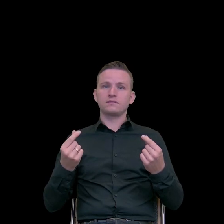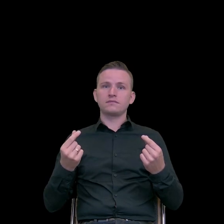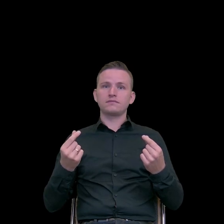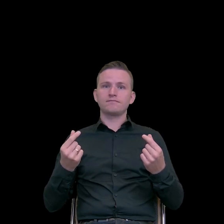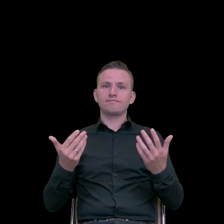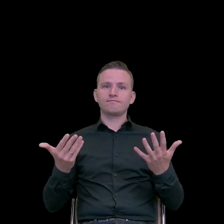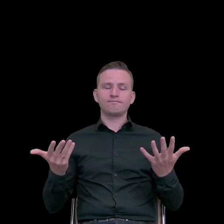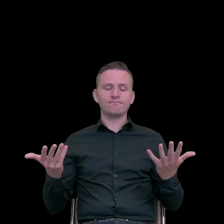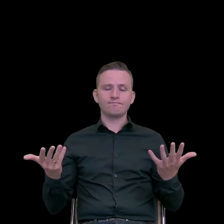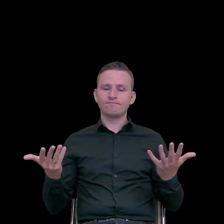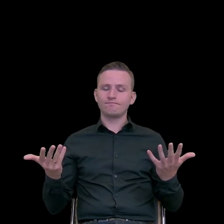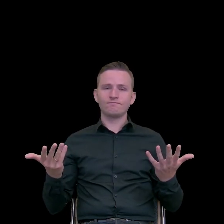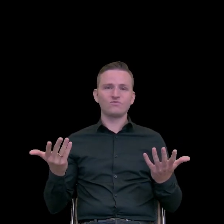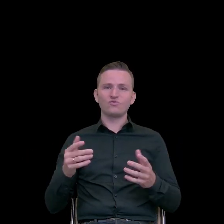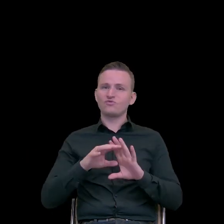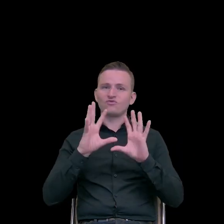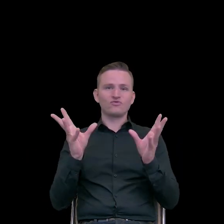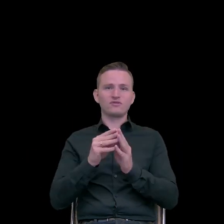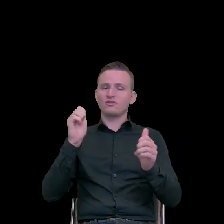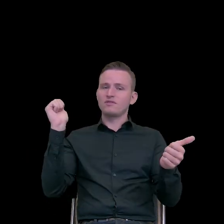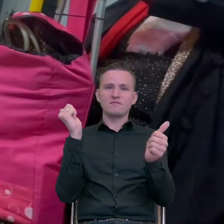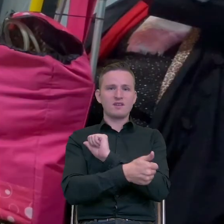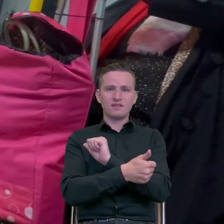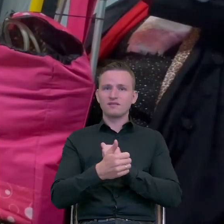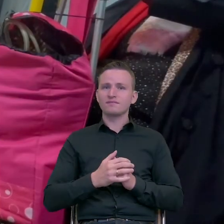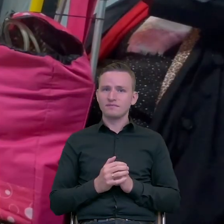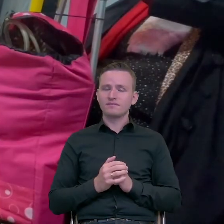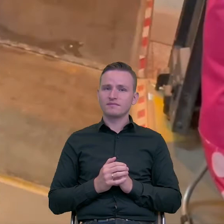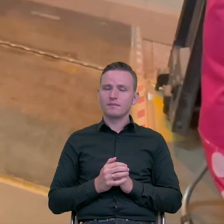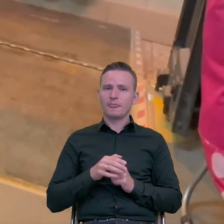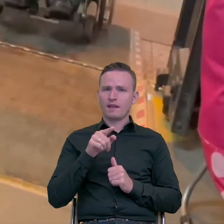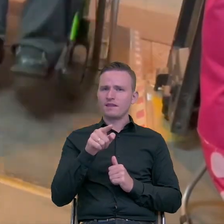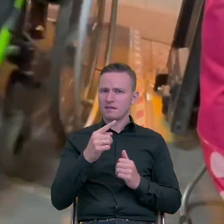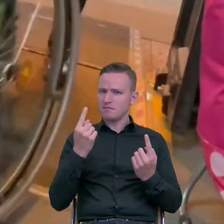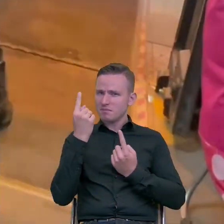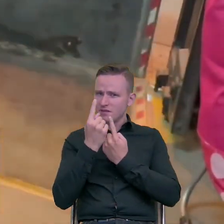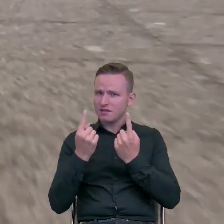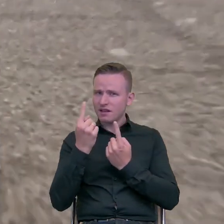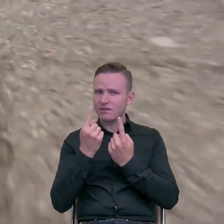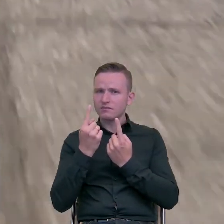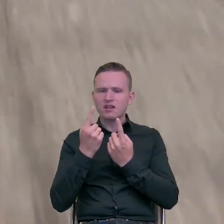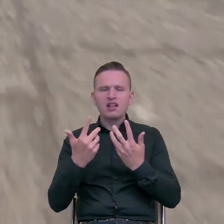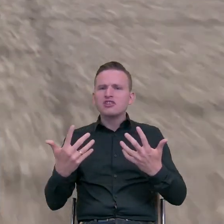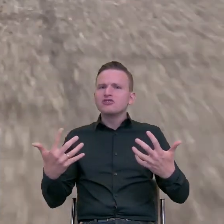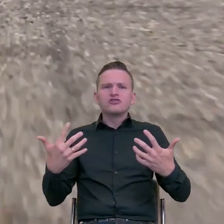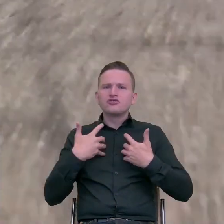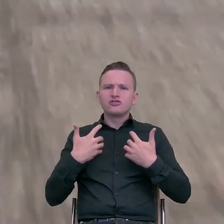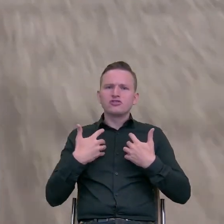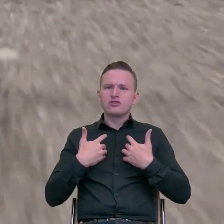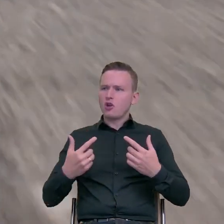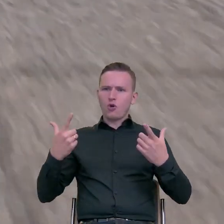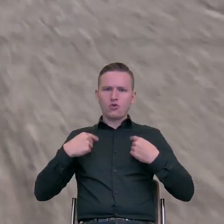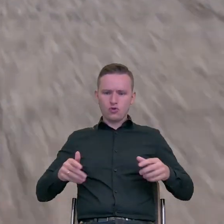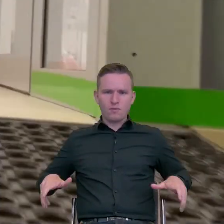nic już nie jest takie samo. A zastanawiałeś się kiedyś, jak wygląda życie z perspektywy osoby na